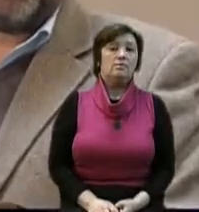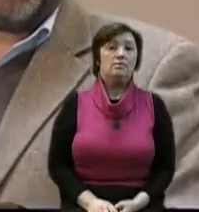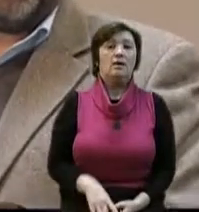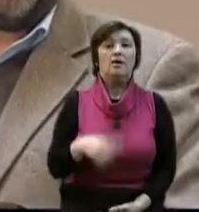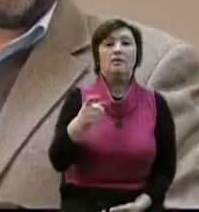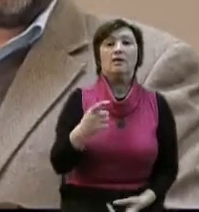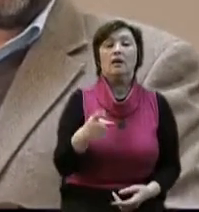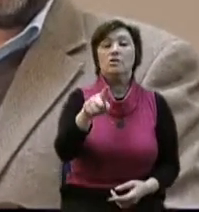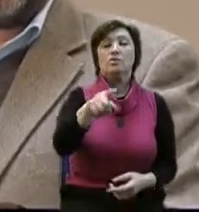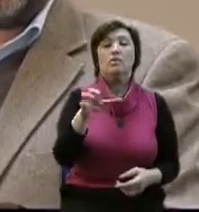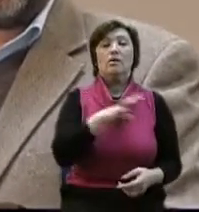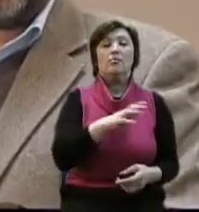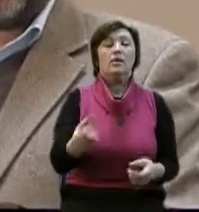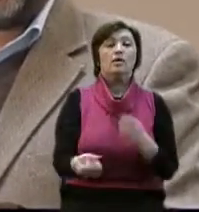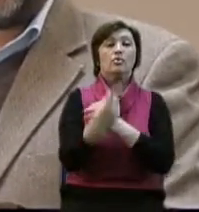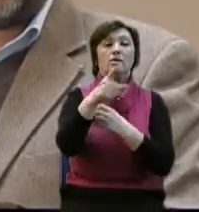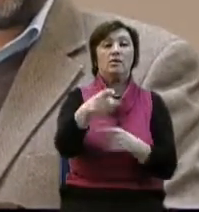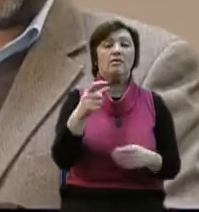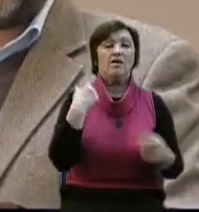фарисеи вообще?